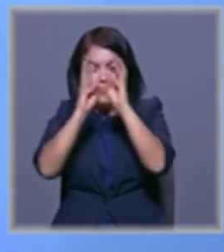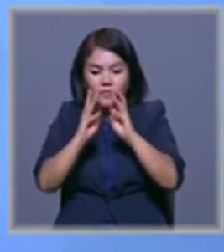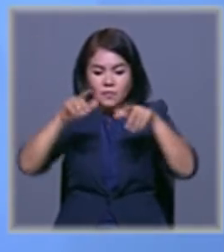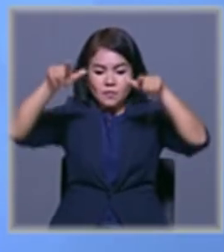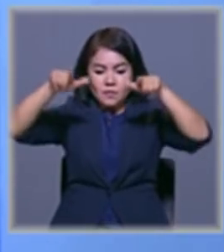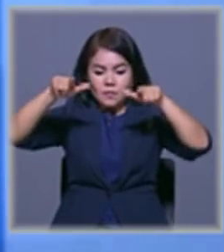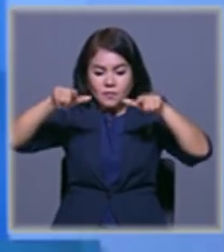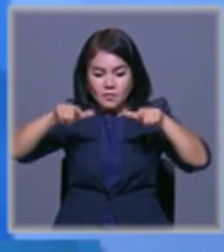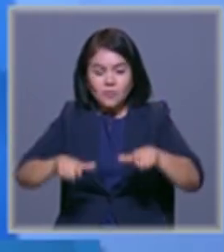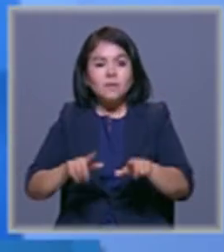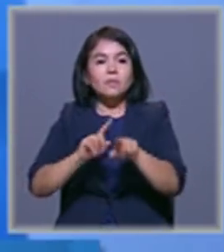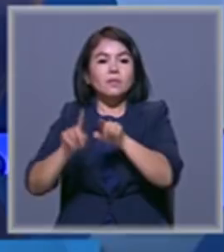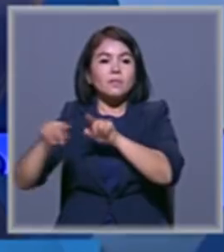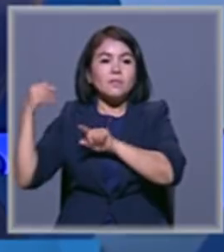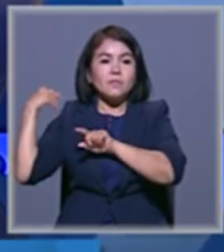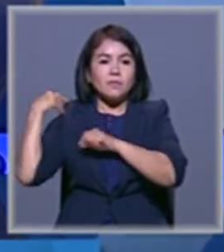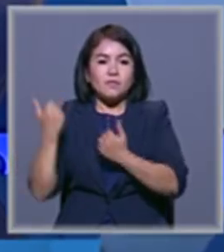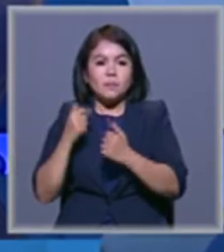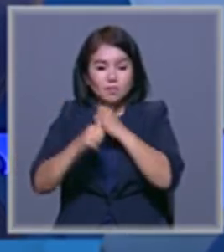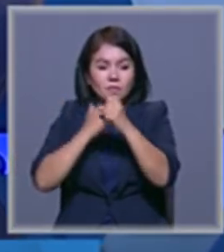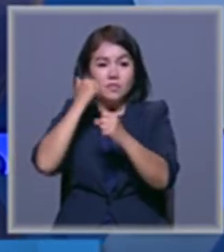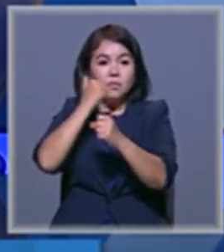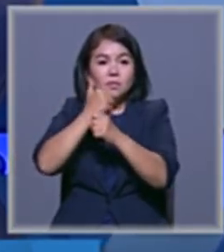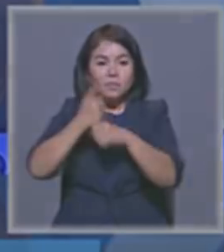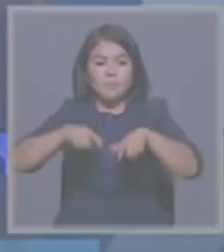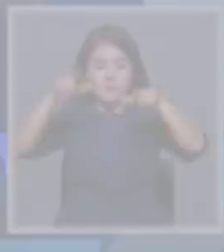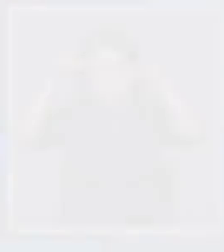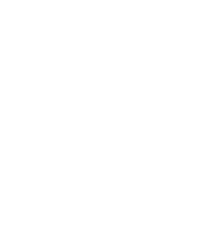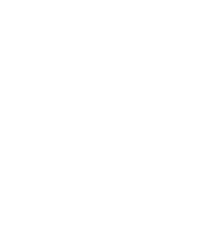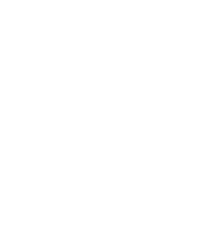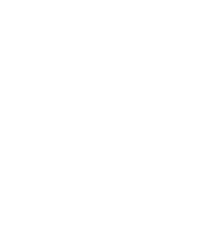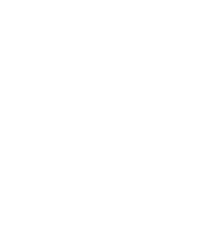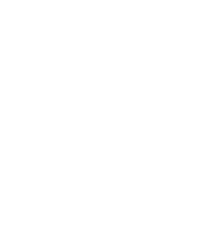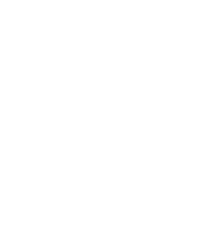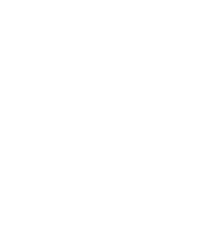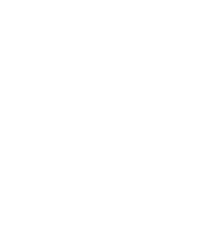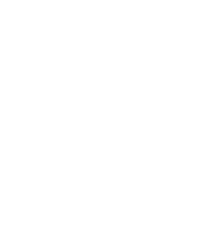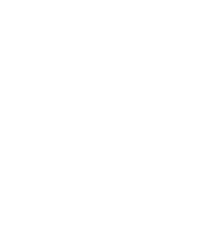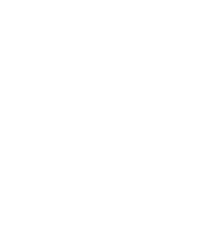งไปเรื่อยๆเทรนด์คือมันตกลงไปเลยนะทุกปีมันดรอปลงไปจนถึงต่ำกว่าค่ามาตรฐานแล้ว